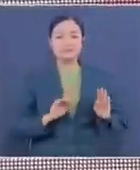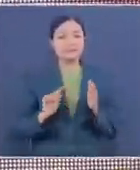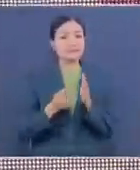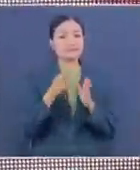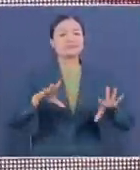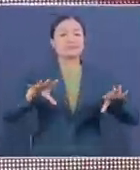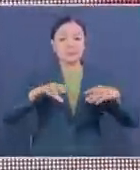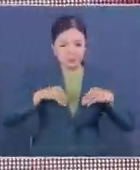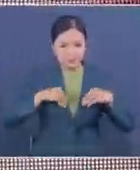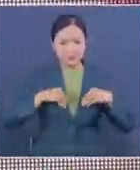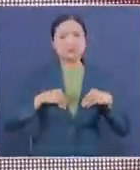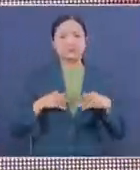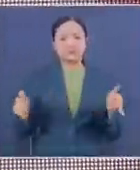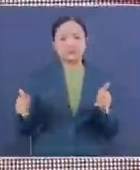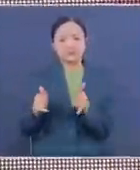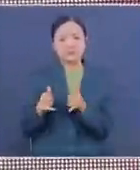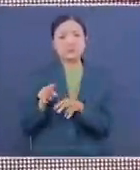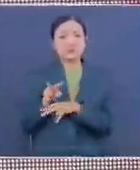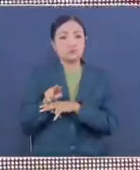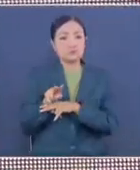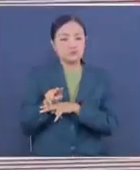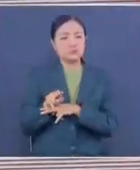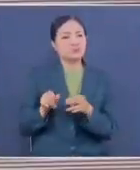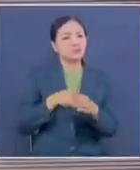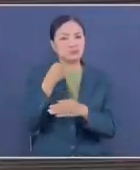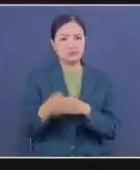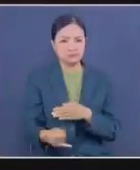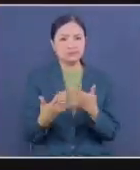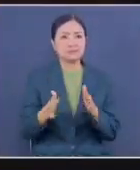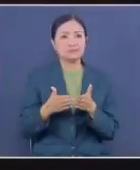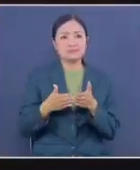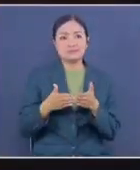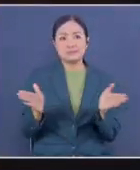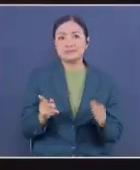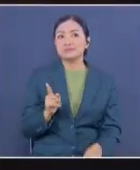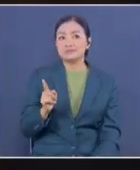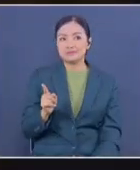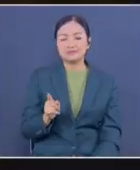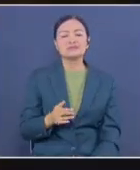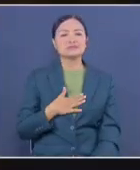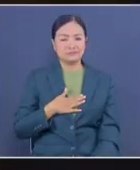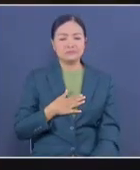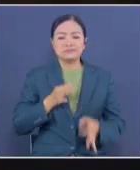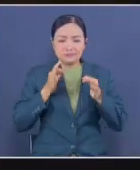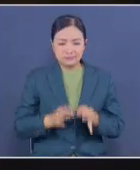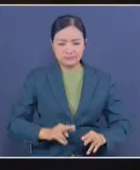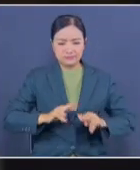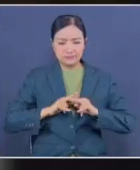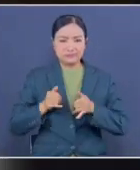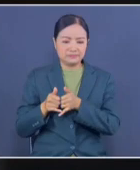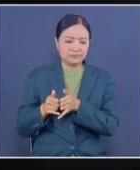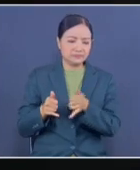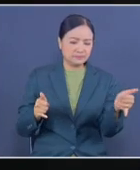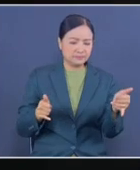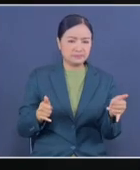ยอมรับค่ะว่าได้ยุติความสัมพันธ์กับแฟนหนุ่มสงกรานต์แล้วค่ะโดยการเลิกราในครั้งนี้แมทได้ตัดสินใจเดินออกมาเองไม่เกี่ยวกับมือที่